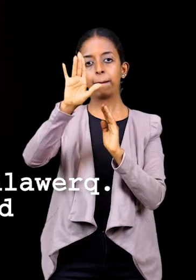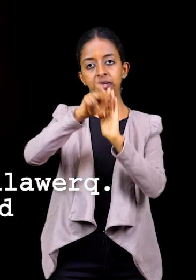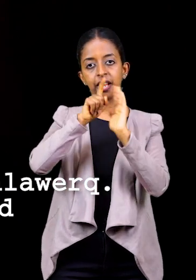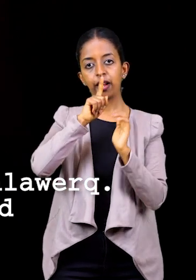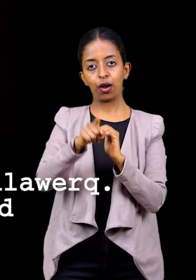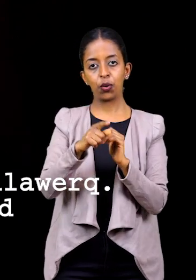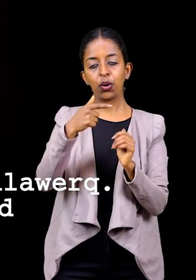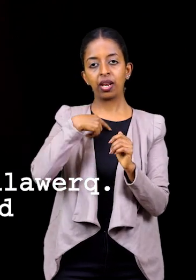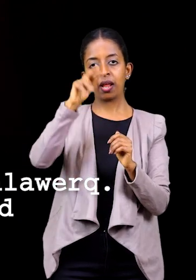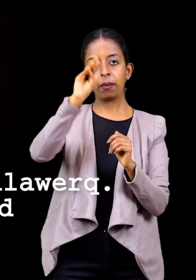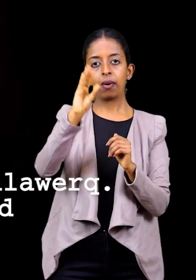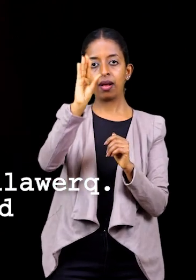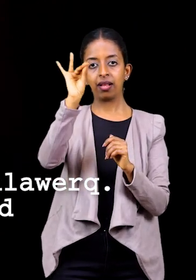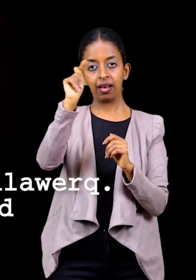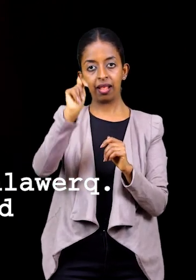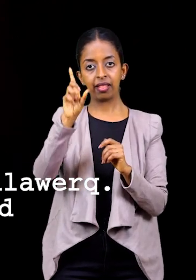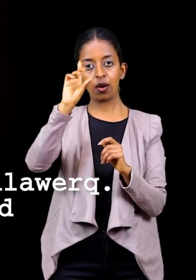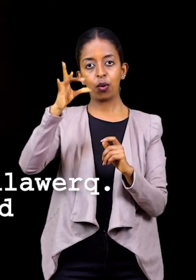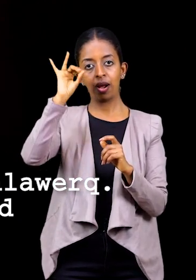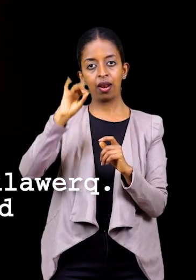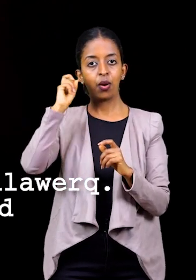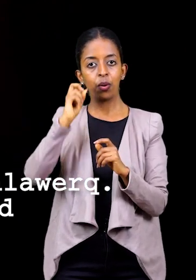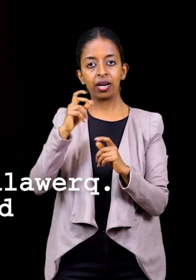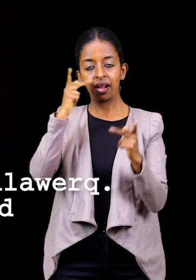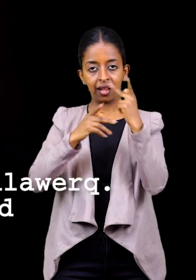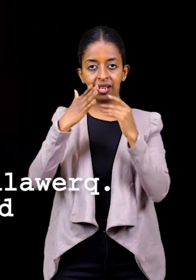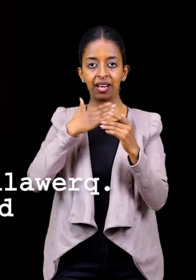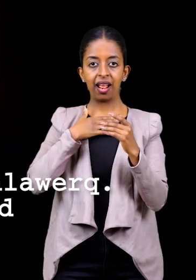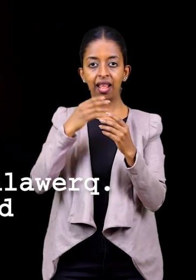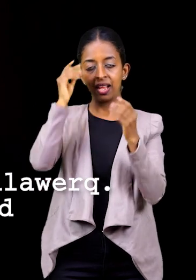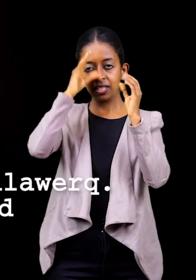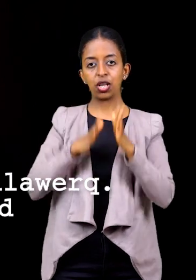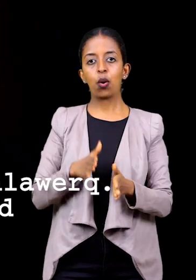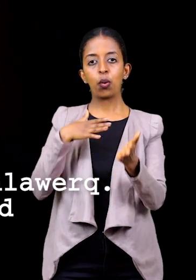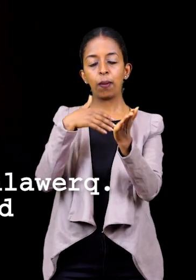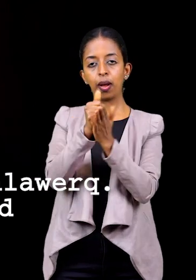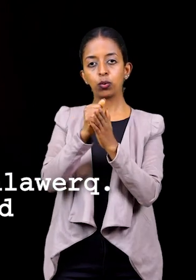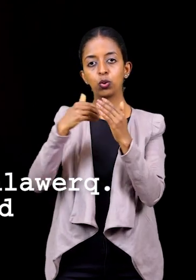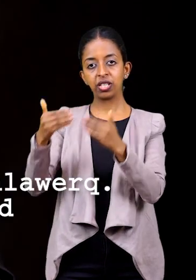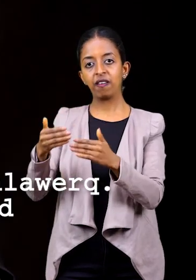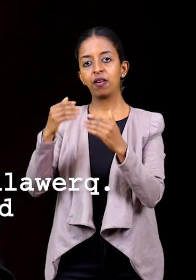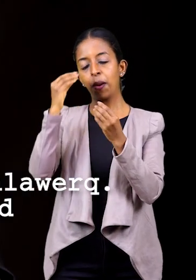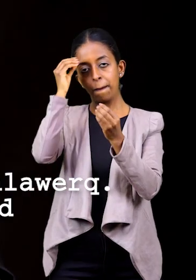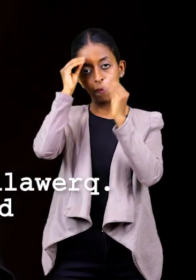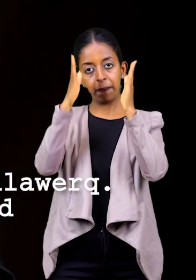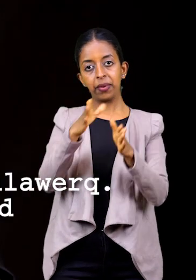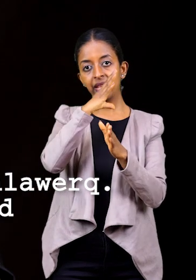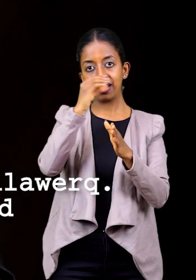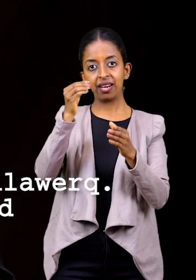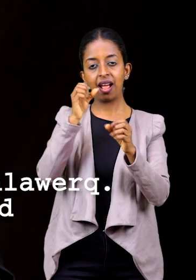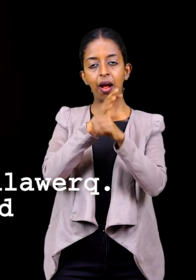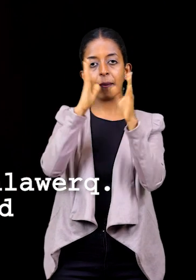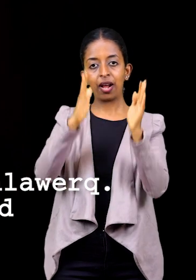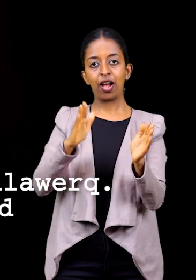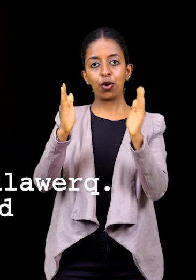shanitti. Ani Mahaaliit Yohaalawar keessummaa koo barsiisaa fi gorsaa damee mirga namoomaa Dr. Qaalkidaan